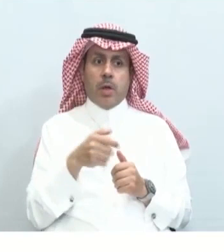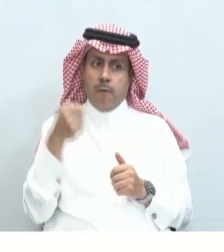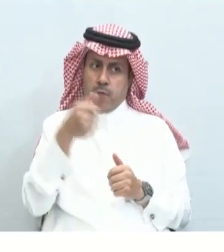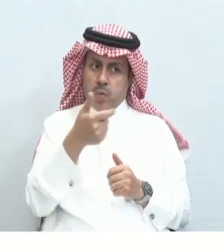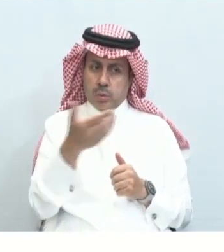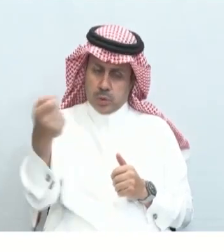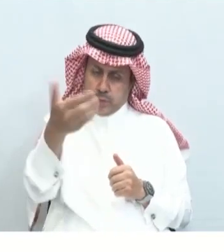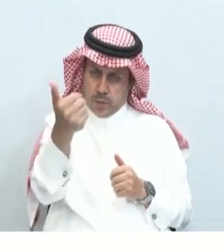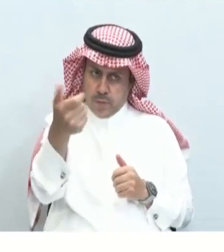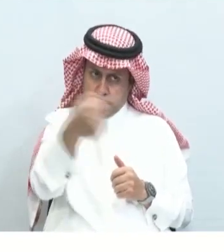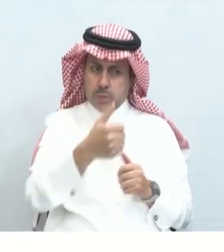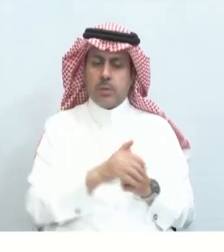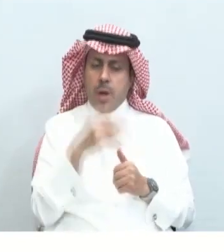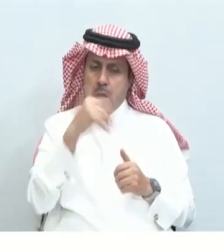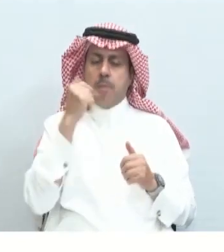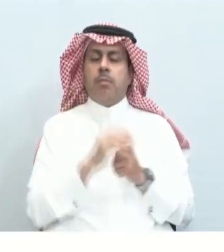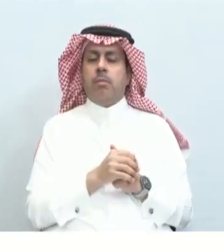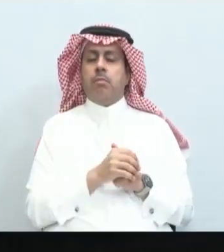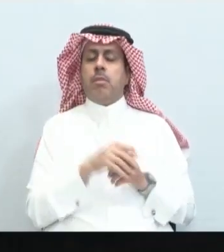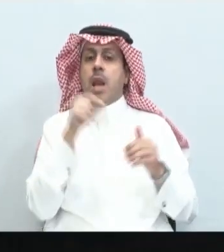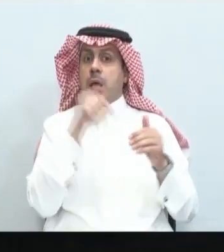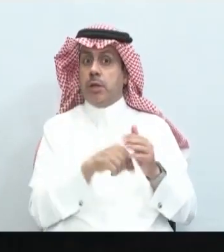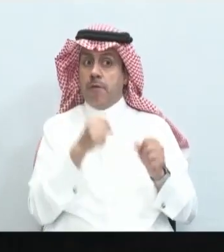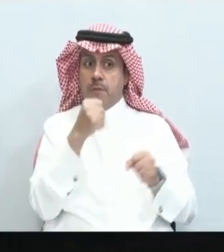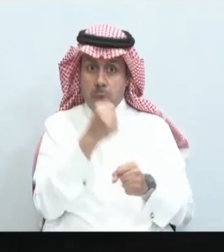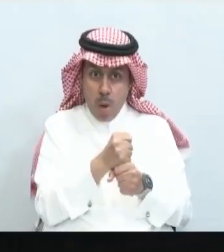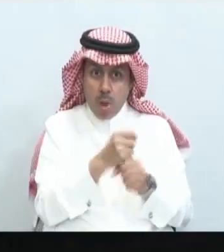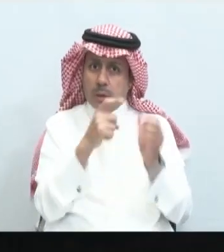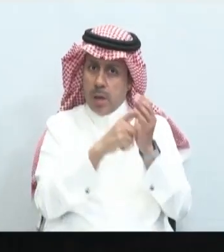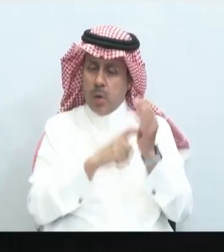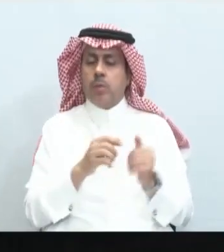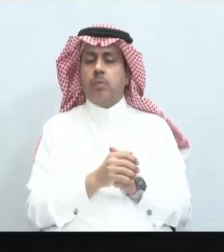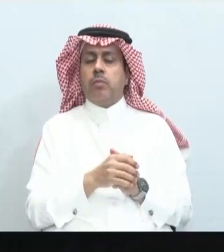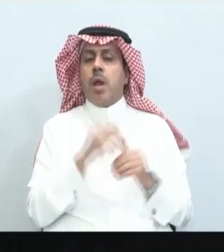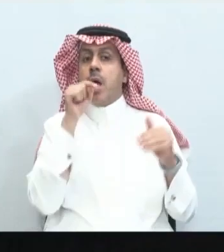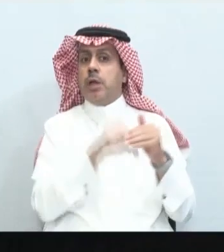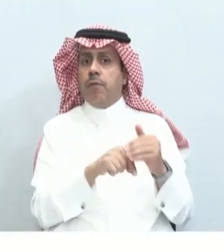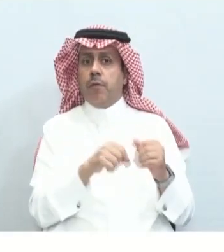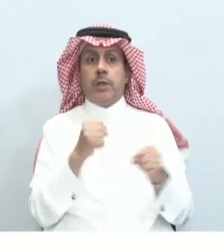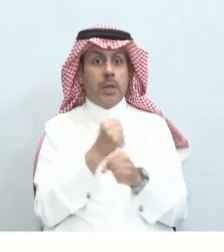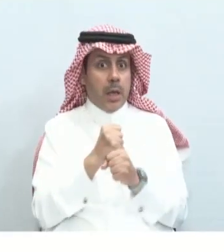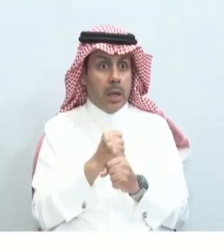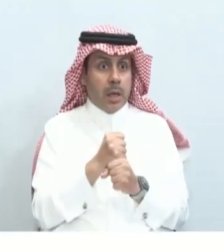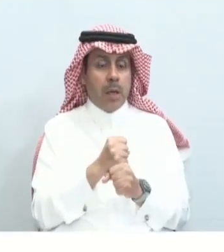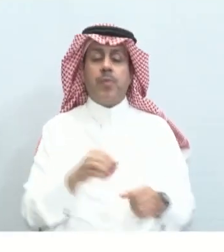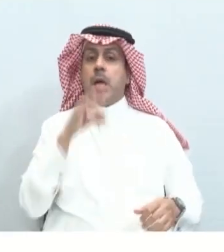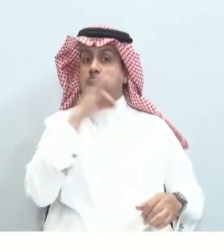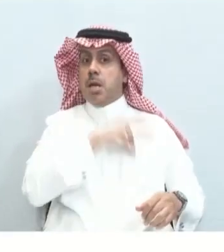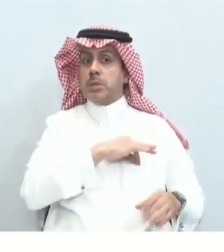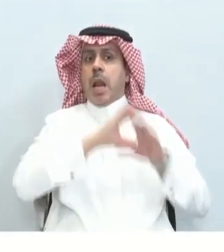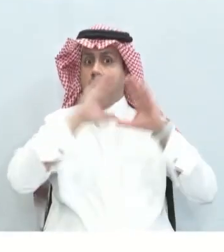في الدوله وما الهدف من القواعد القانونيه الهدف من ذلك هو تحقيق المصلحه العامه